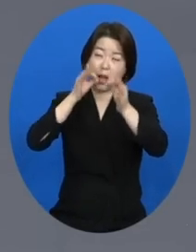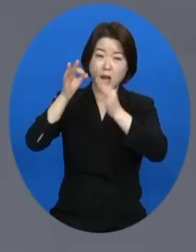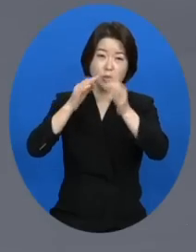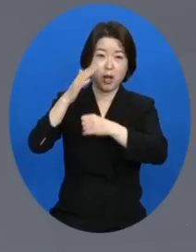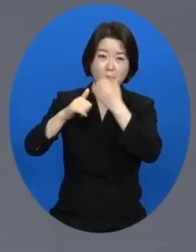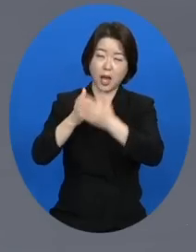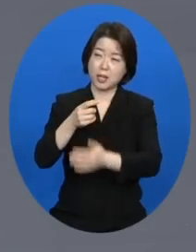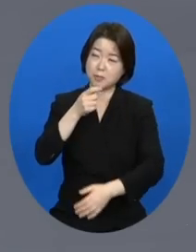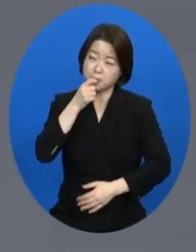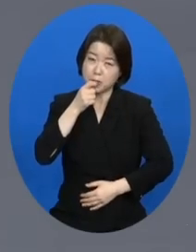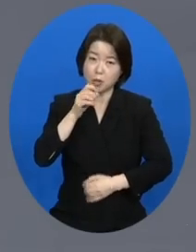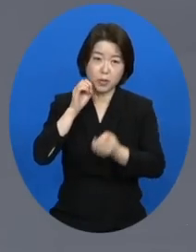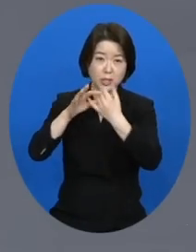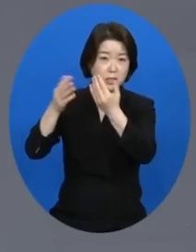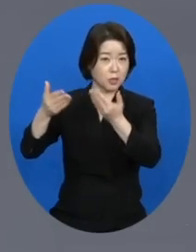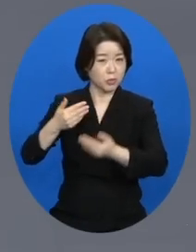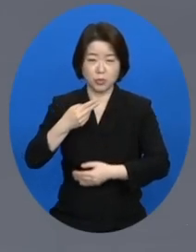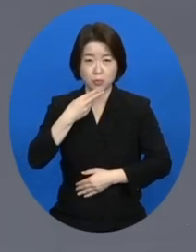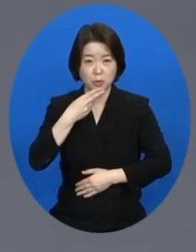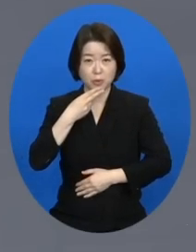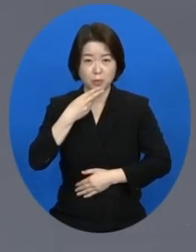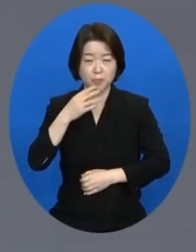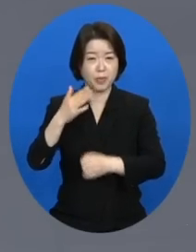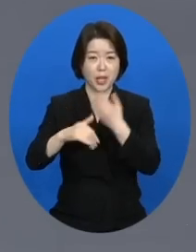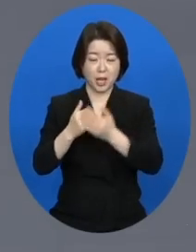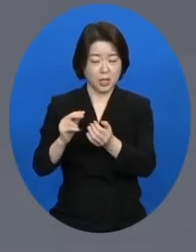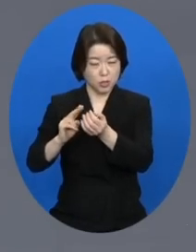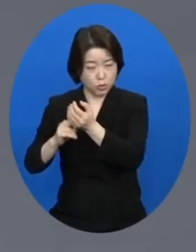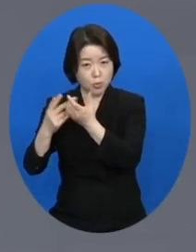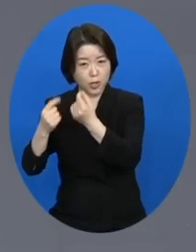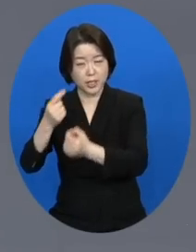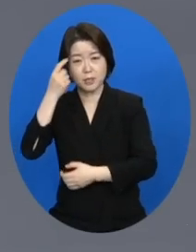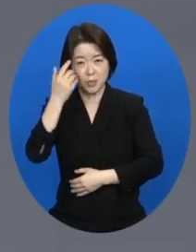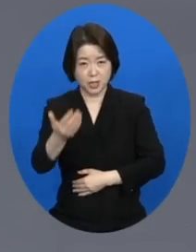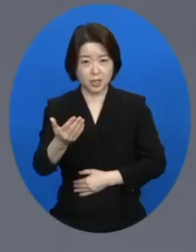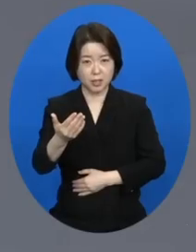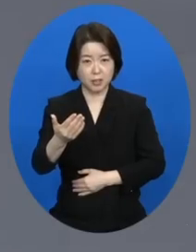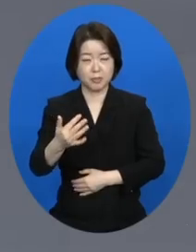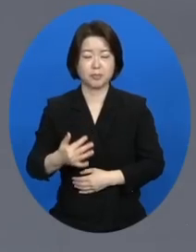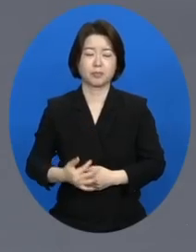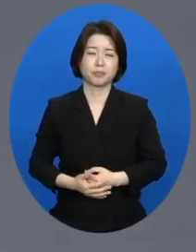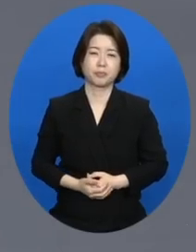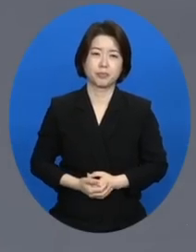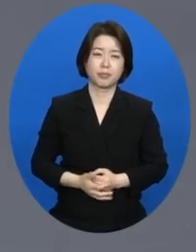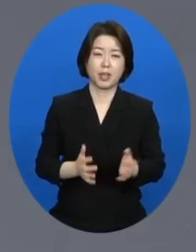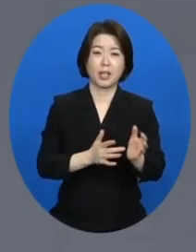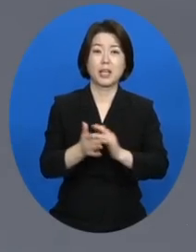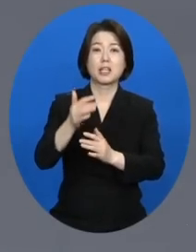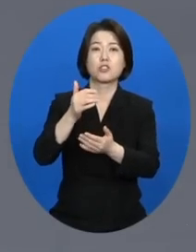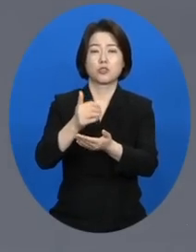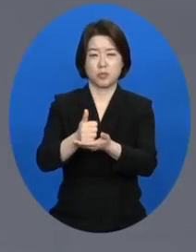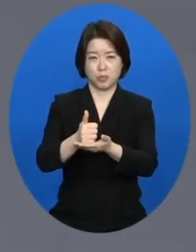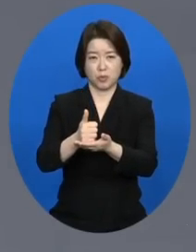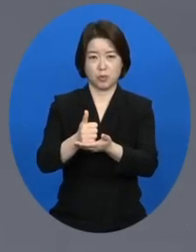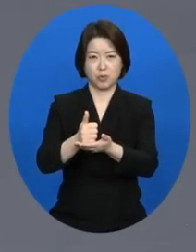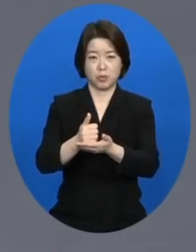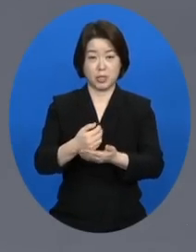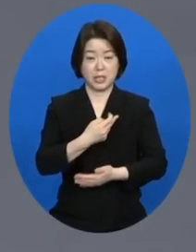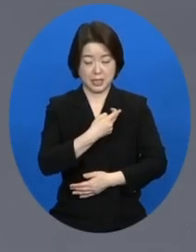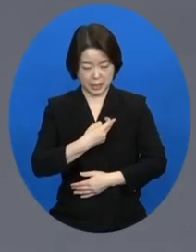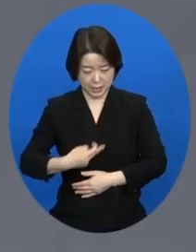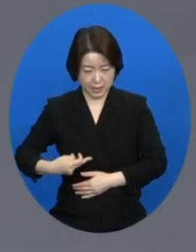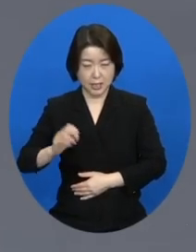하나님이 침묵하시고 응답이 없으십니까? 하나님이 숨어 계신 것 같으십니까? 근데 예수님도 제자에